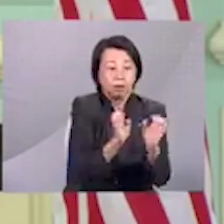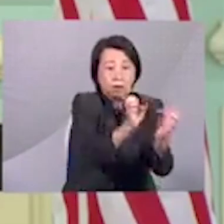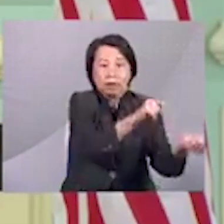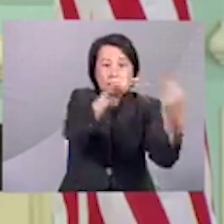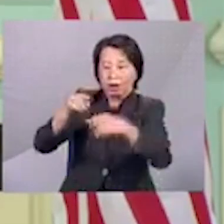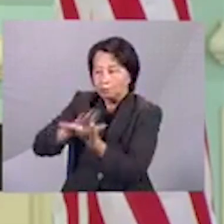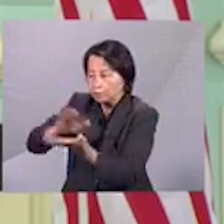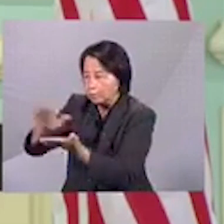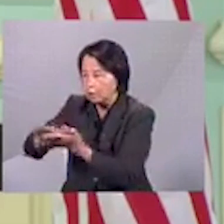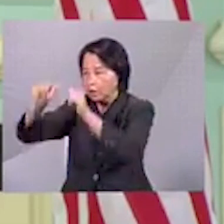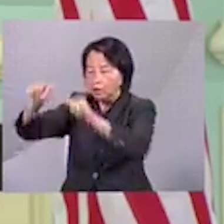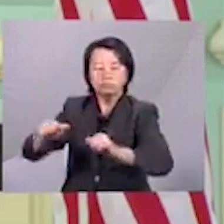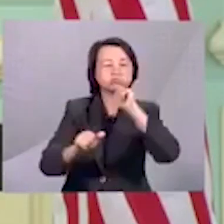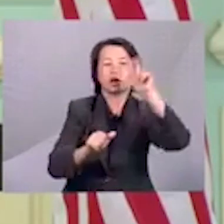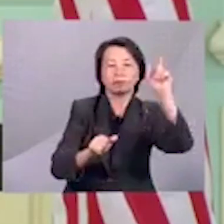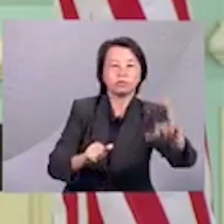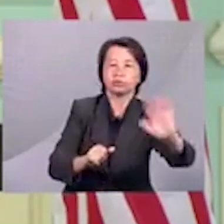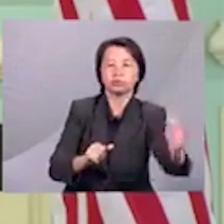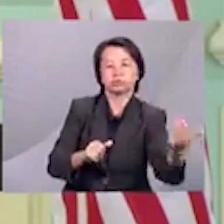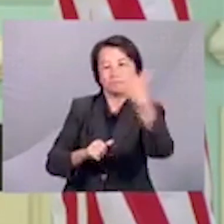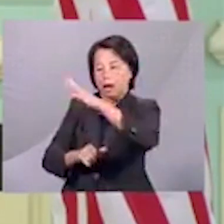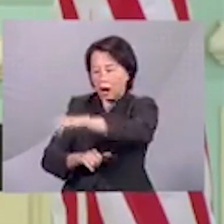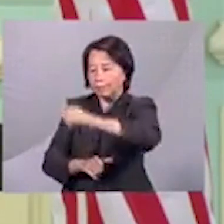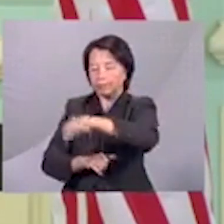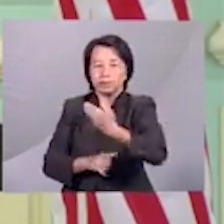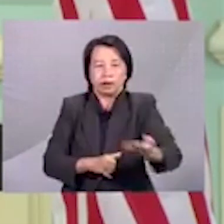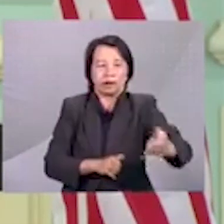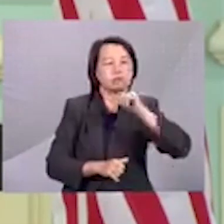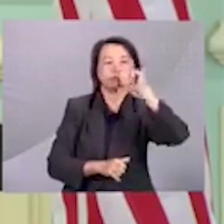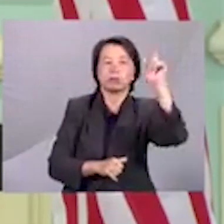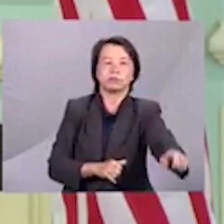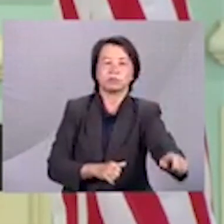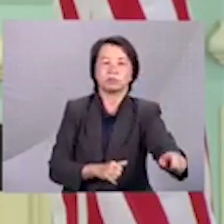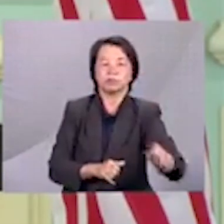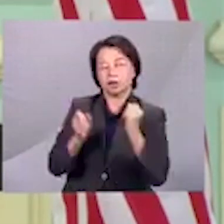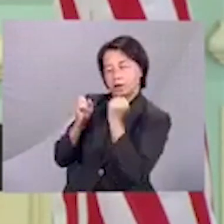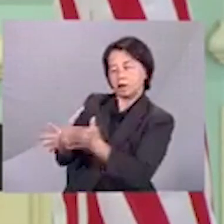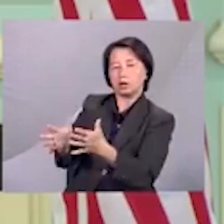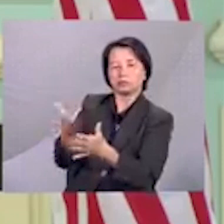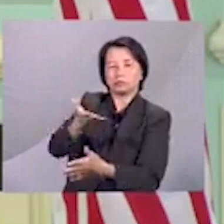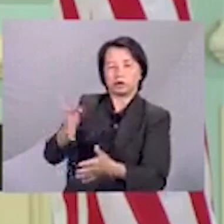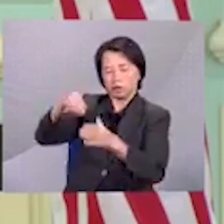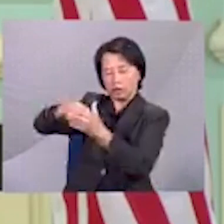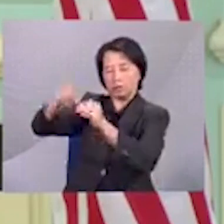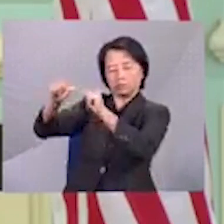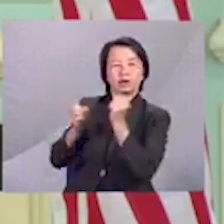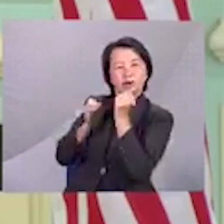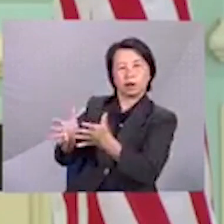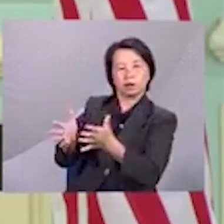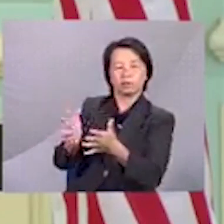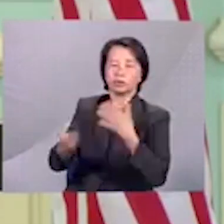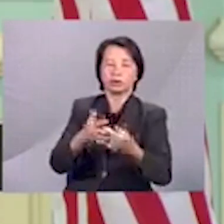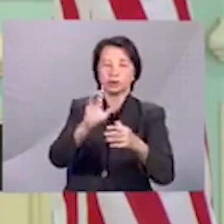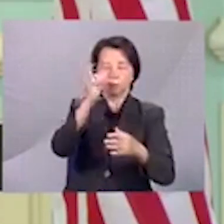tergesa-gesa untuk pulang ke kampus masing-masing untuk mengambil barangan mereka. Jadi tinggal dululah untuk sementara waktu, insya-Allah